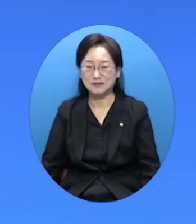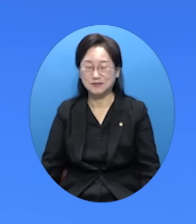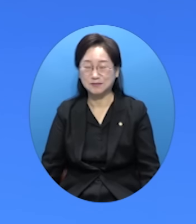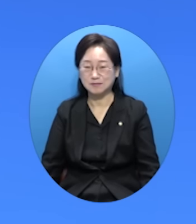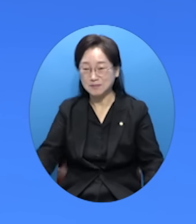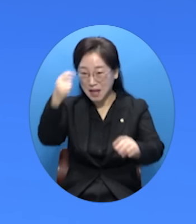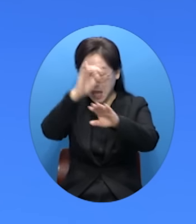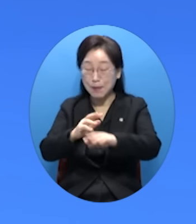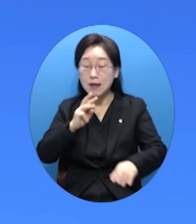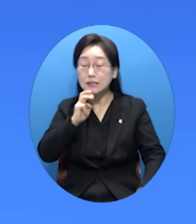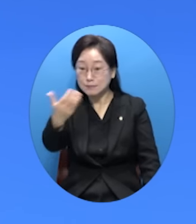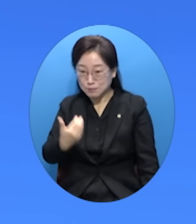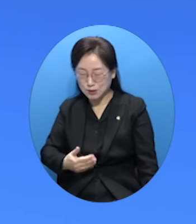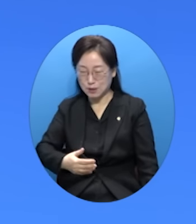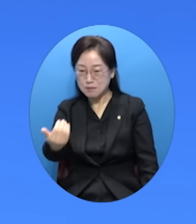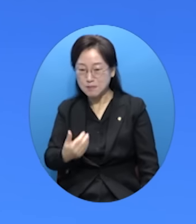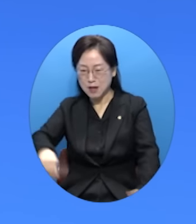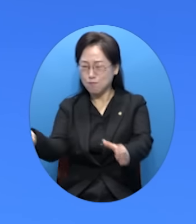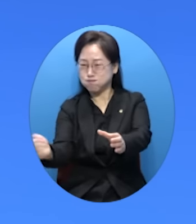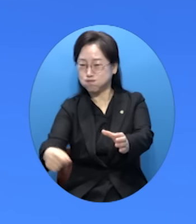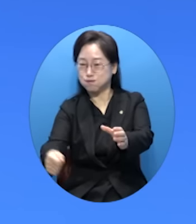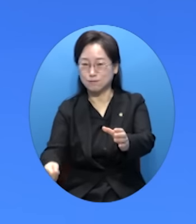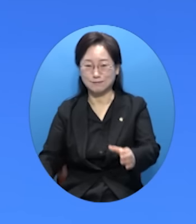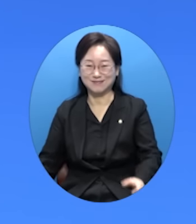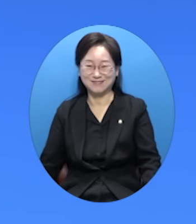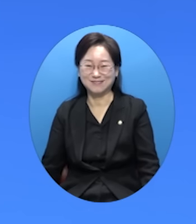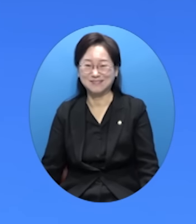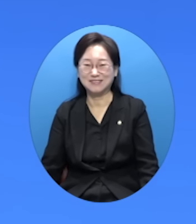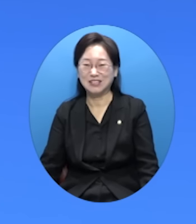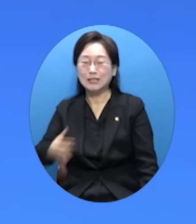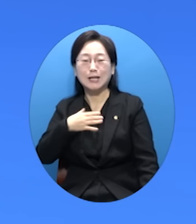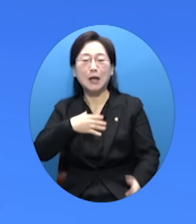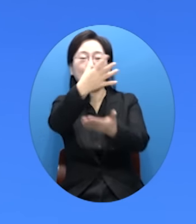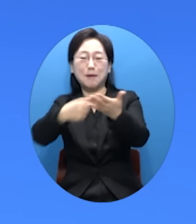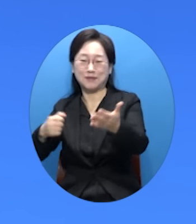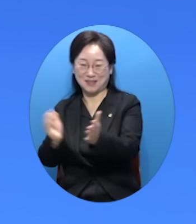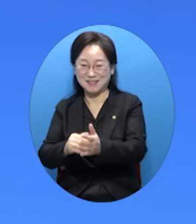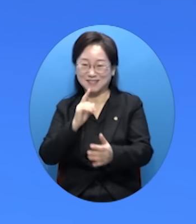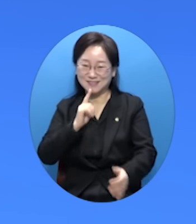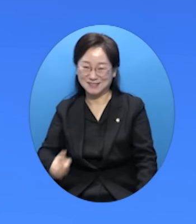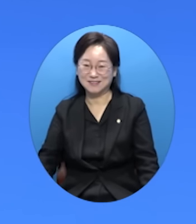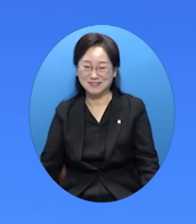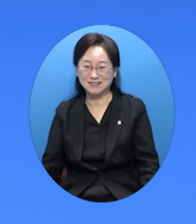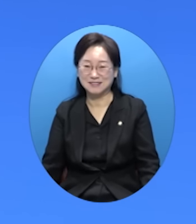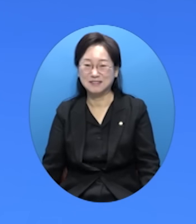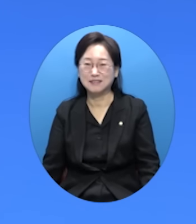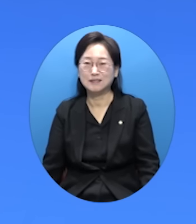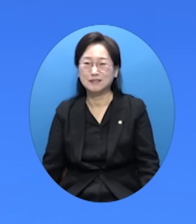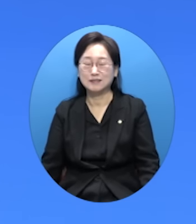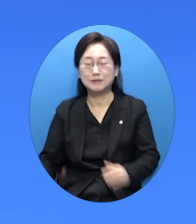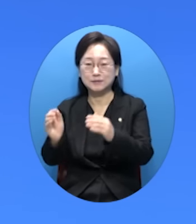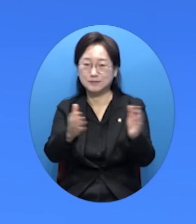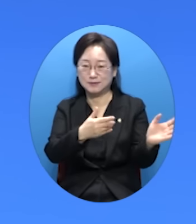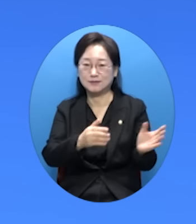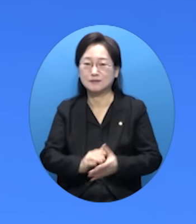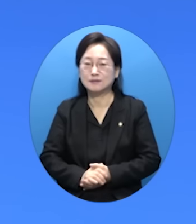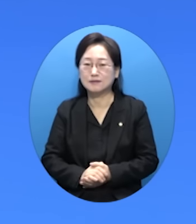예배 시간 30분 전에 가서 미리 북을 칩니다 그래가지고 내가 그래서 뺏었지 그러시더라고요 어쨌든